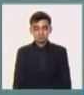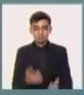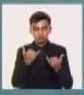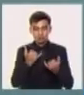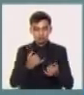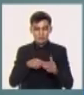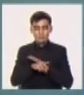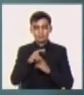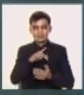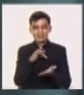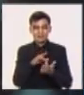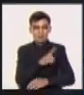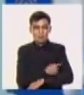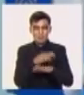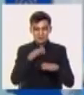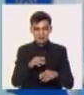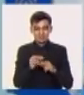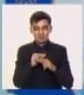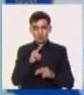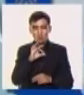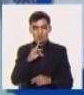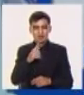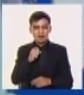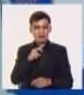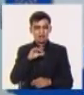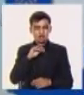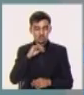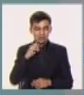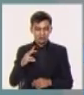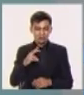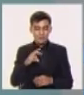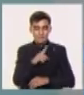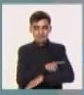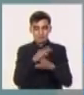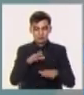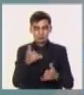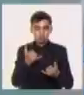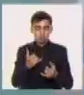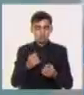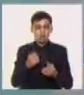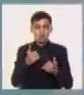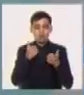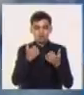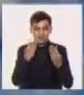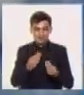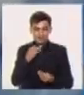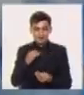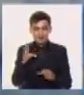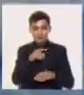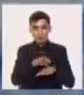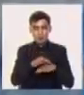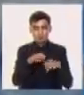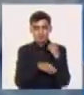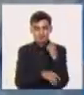Сегодня в провизорном центре при Кургалжинской районной больнице знаменательный день. Медики провожают последнего пациента. Берик Рыспаев